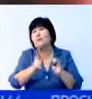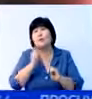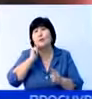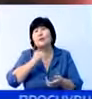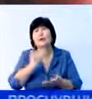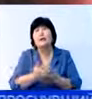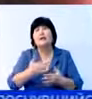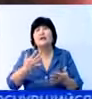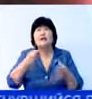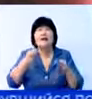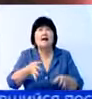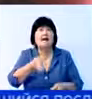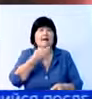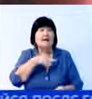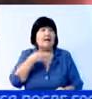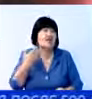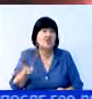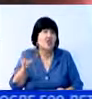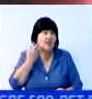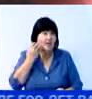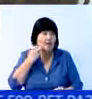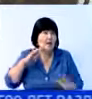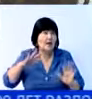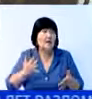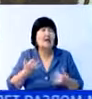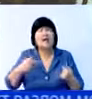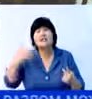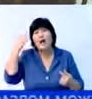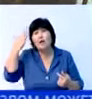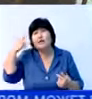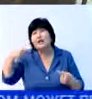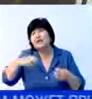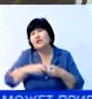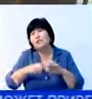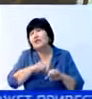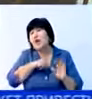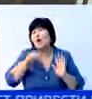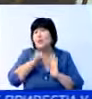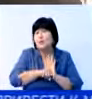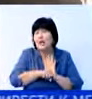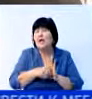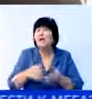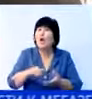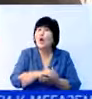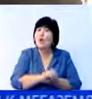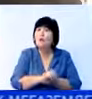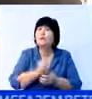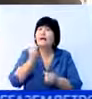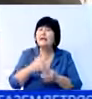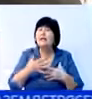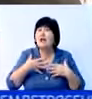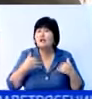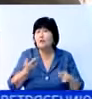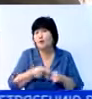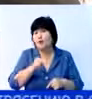зачастую случается ранняя или нежелательная беременность, различные психологические проблемы, суициды. Поэтому дружественные центры здоровья,